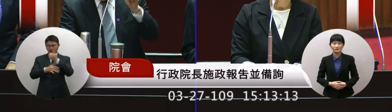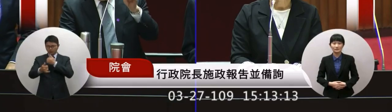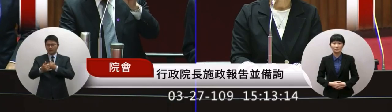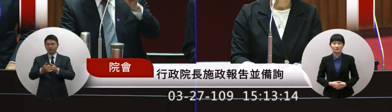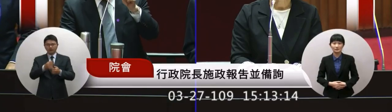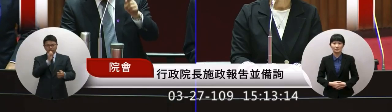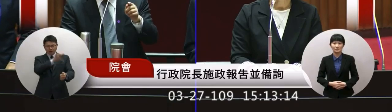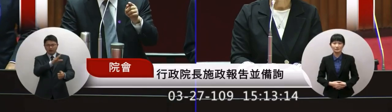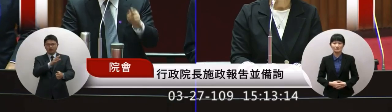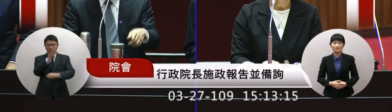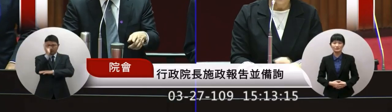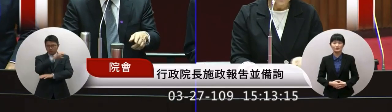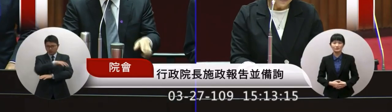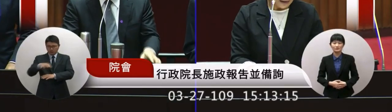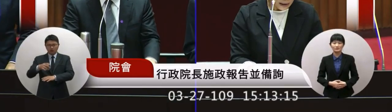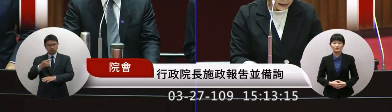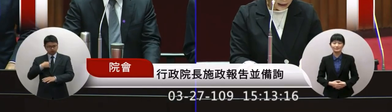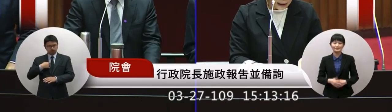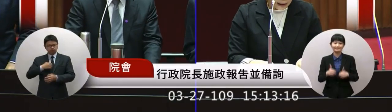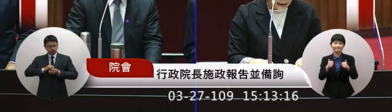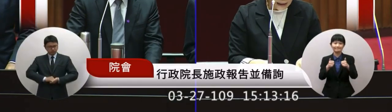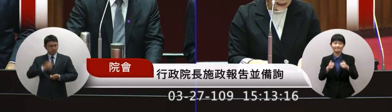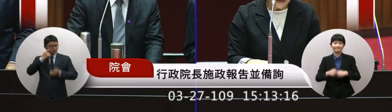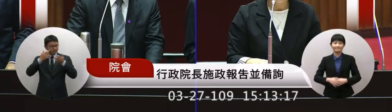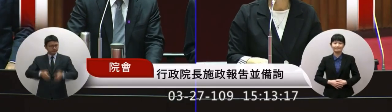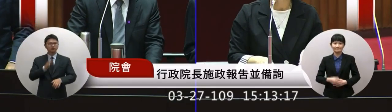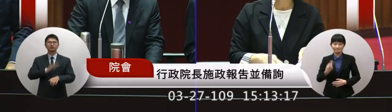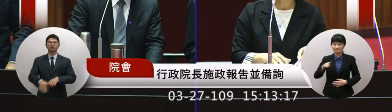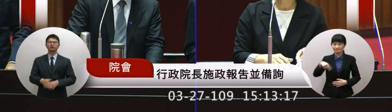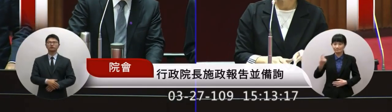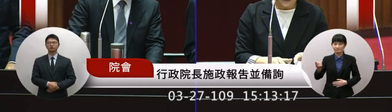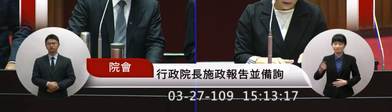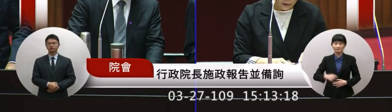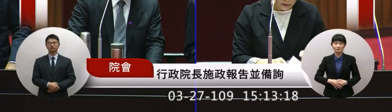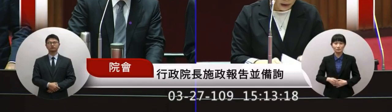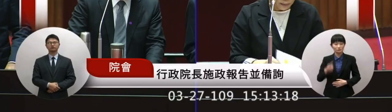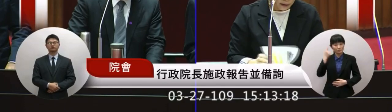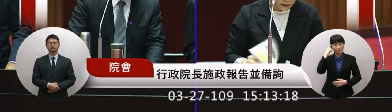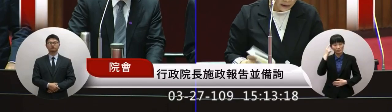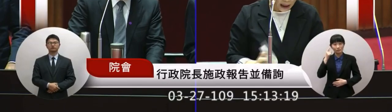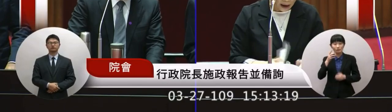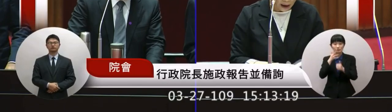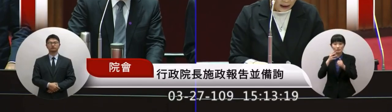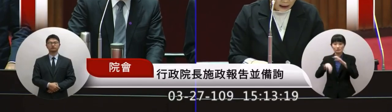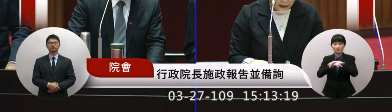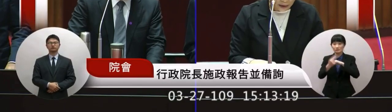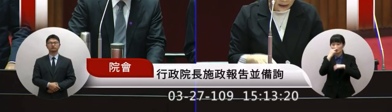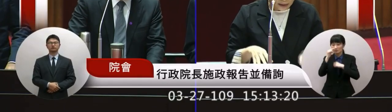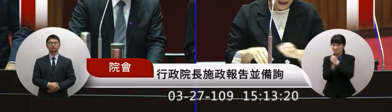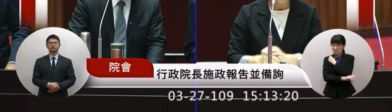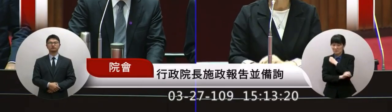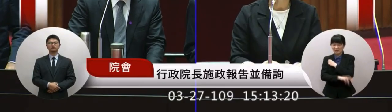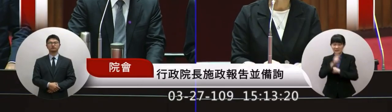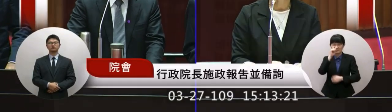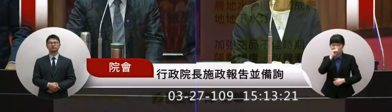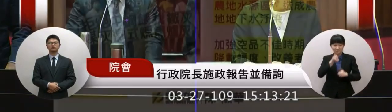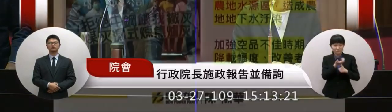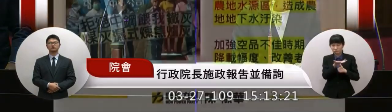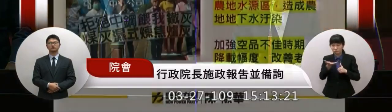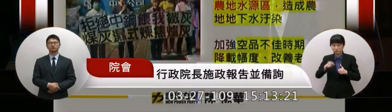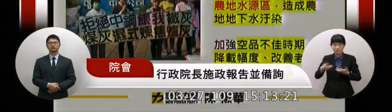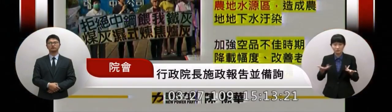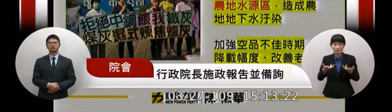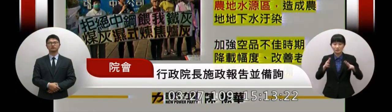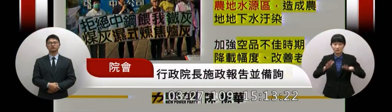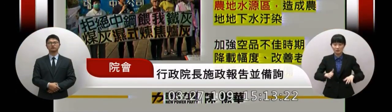一定会非常的重视。 好，谢谢。那再来哈，我要讲迄个空屋的部分啦哈，因为即马就是迄个